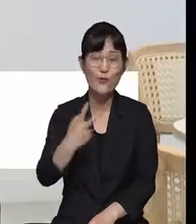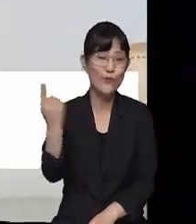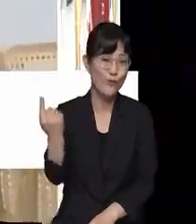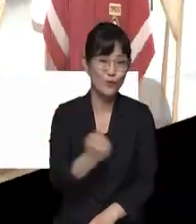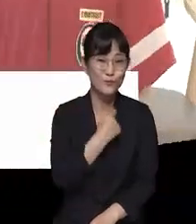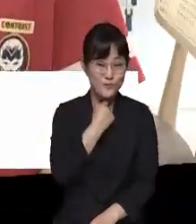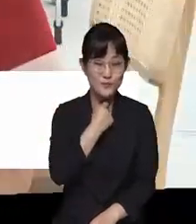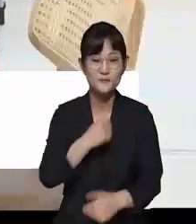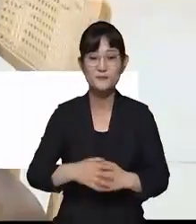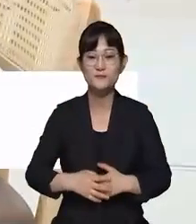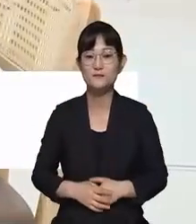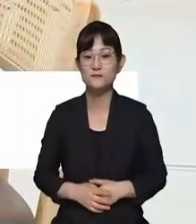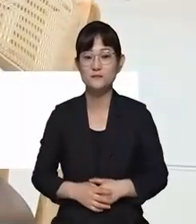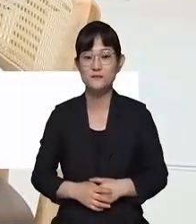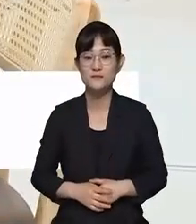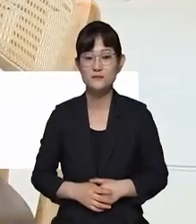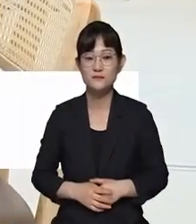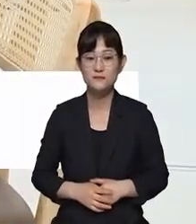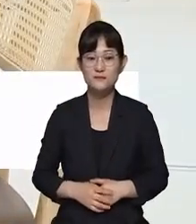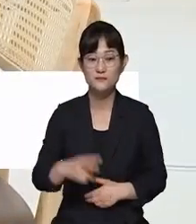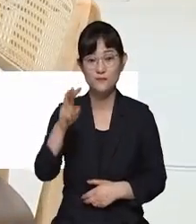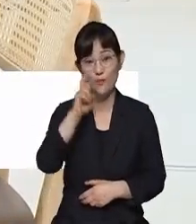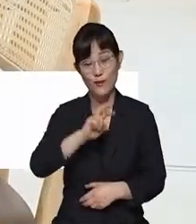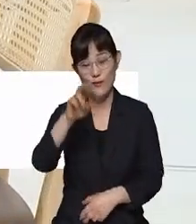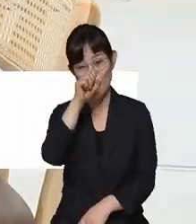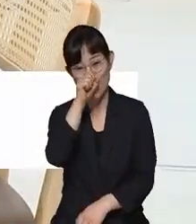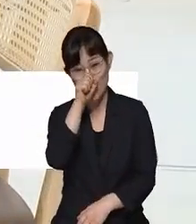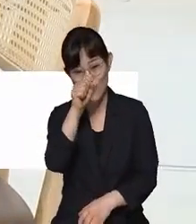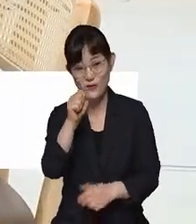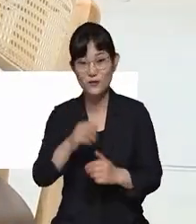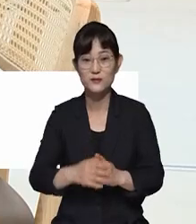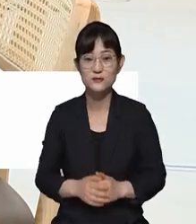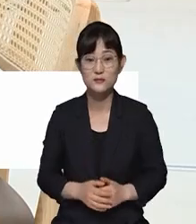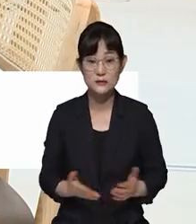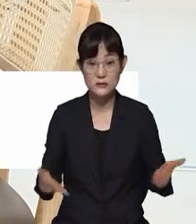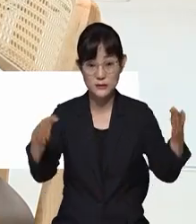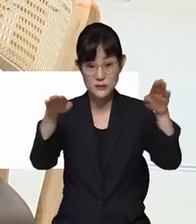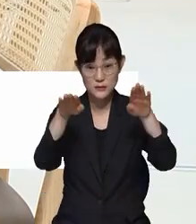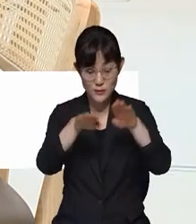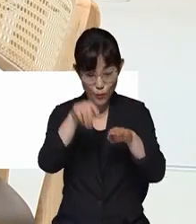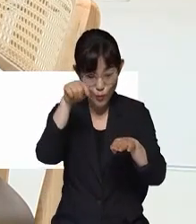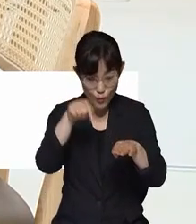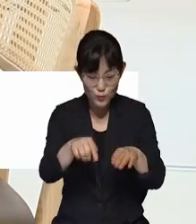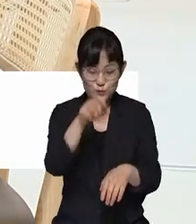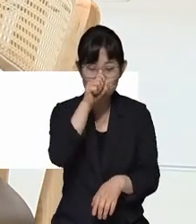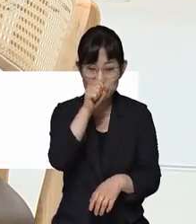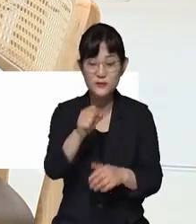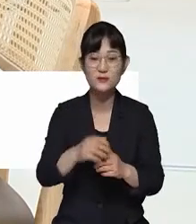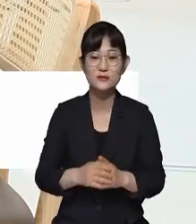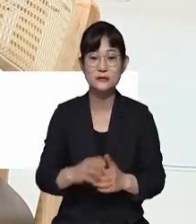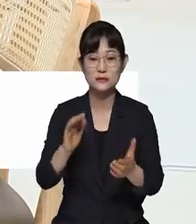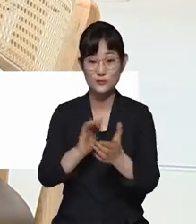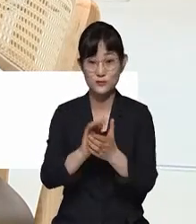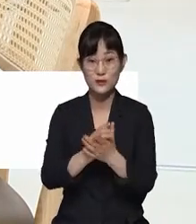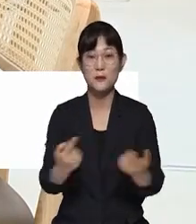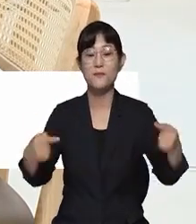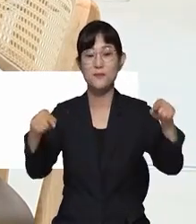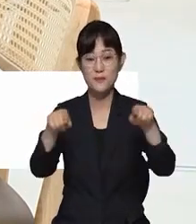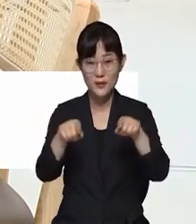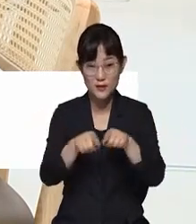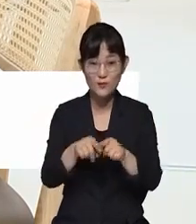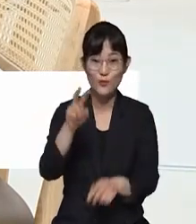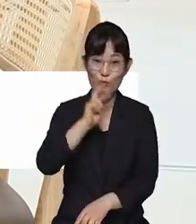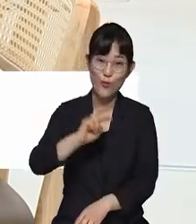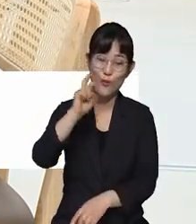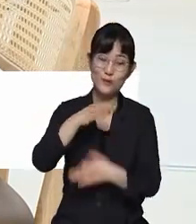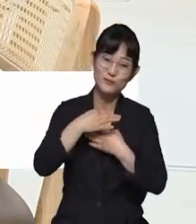같아요. 노래가 엄청 좋고 여기 시설도 엄청 좋아가지고 친구들이랑 막